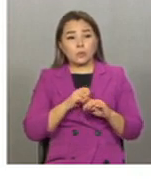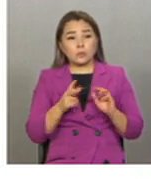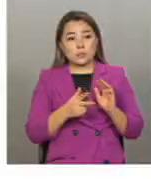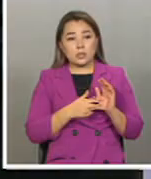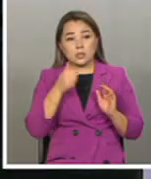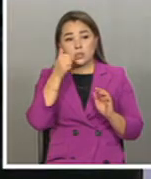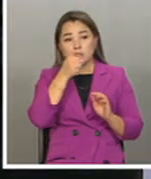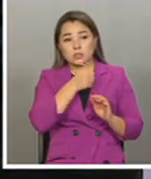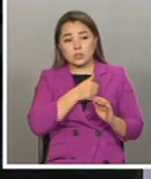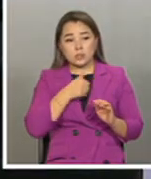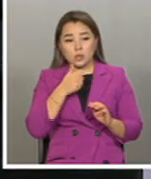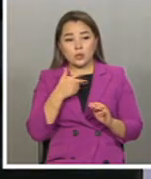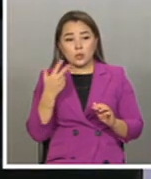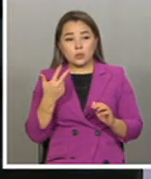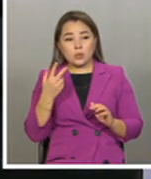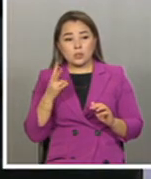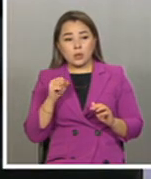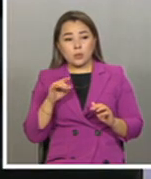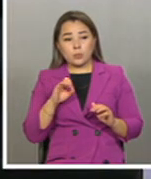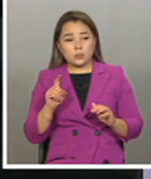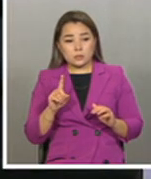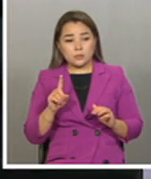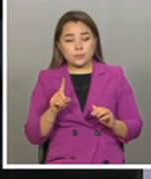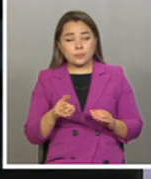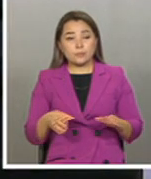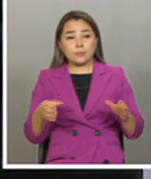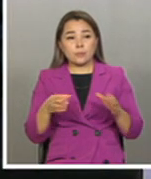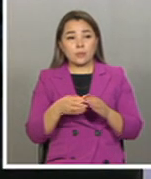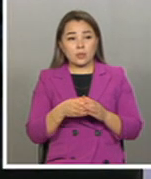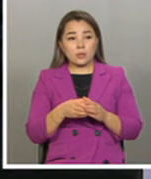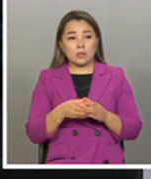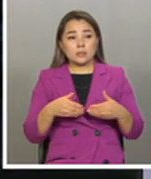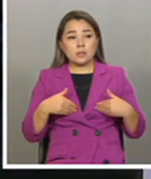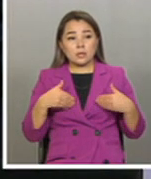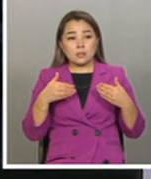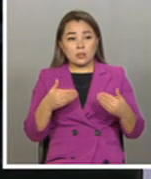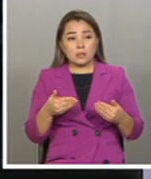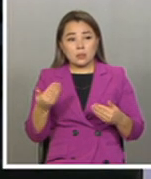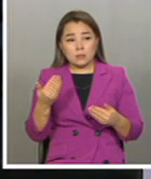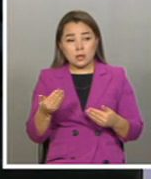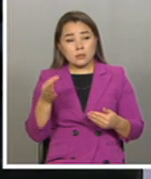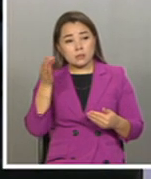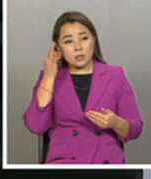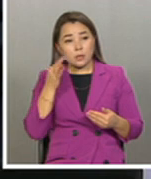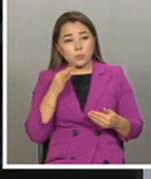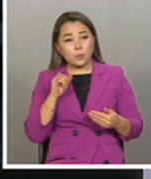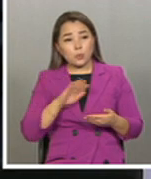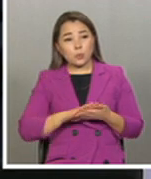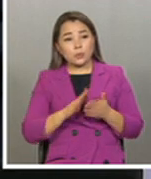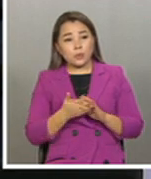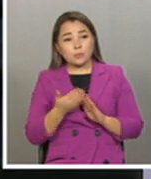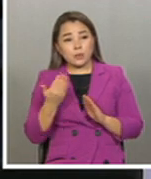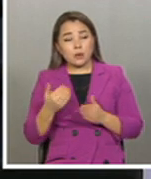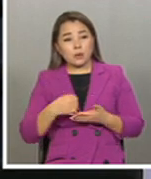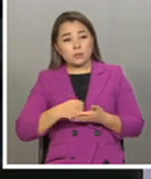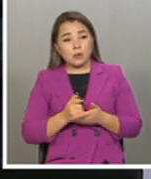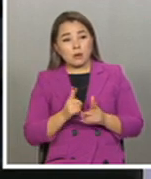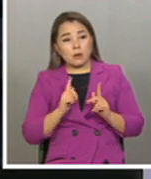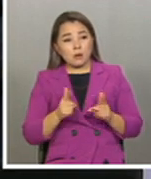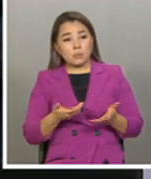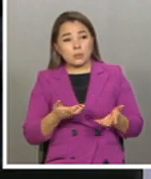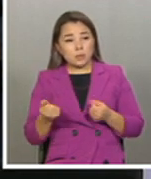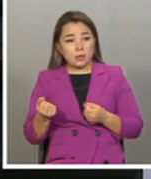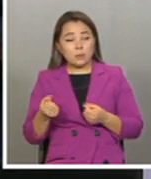1918 жылдың 3 наурызында кеңес делегациясы неміс ультиматумын қабылдап,